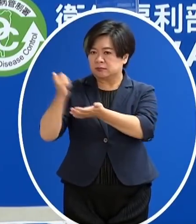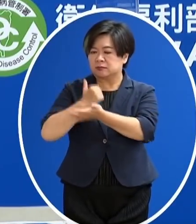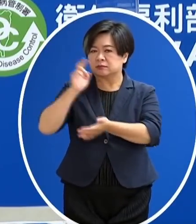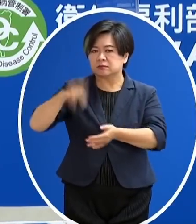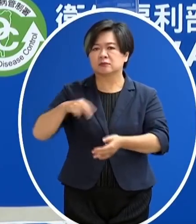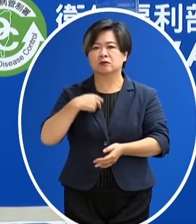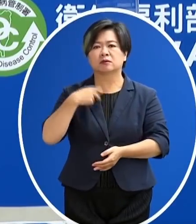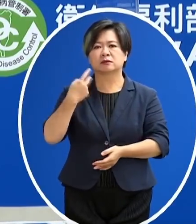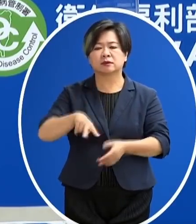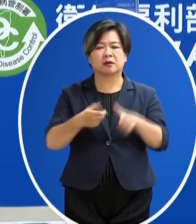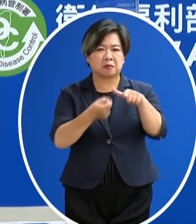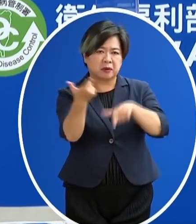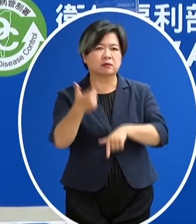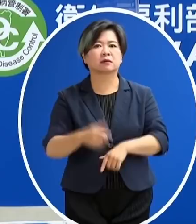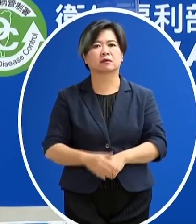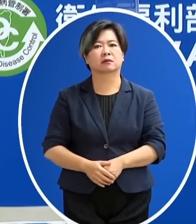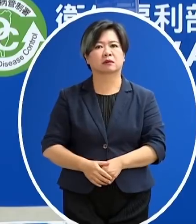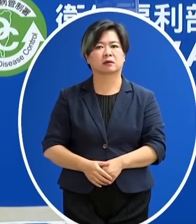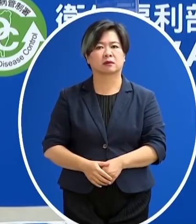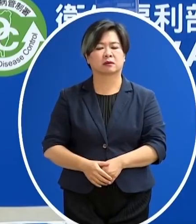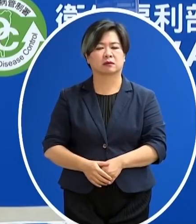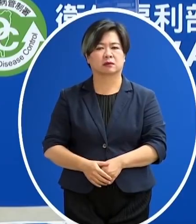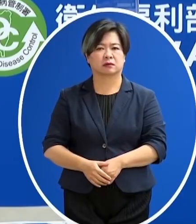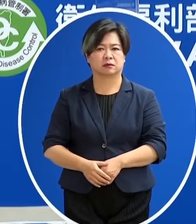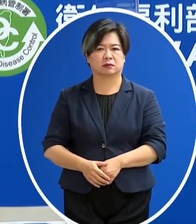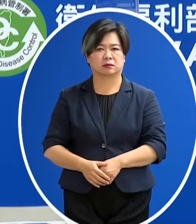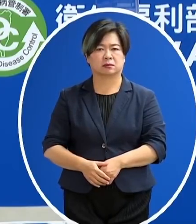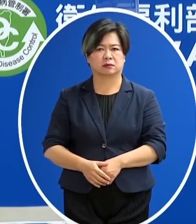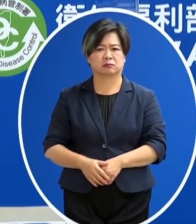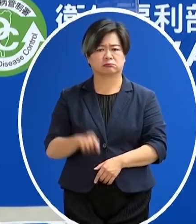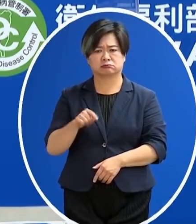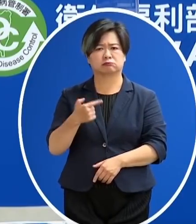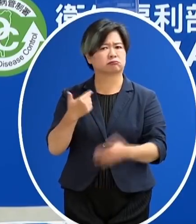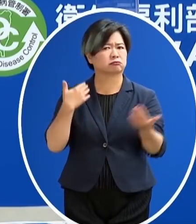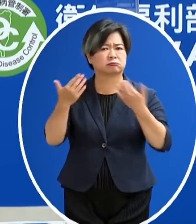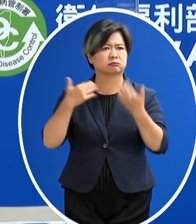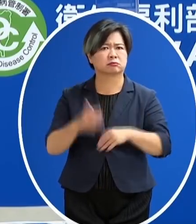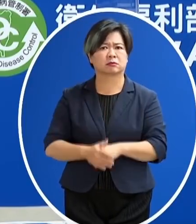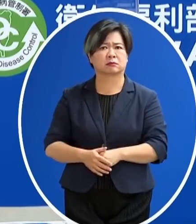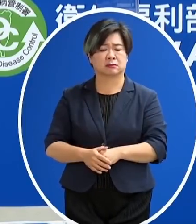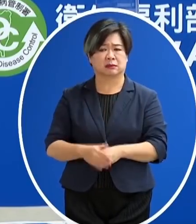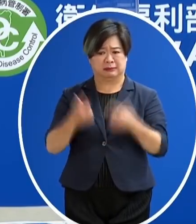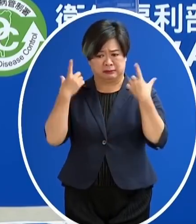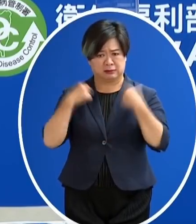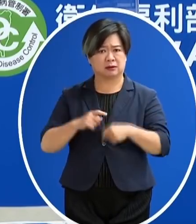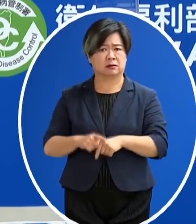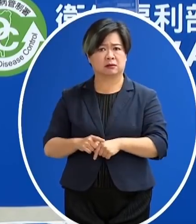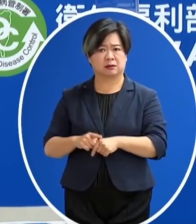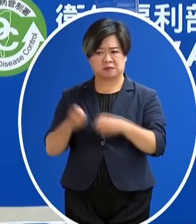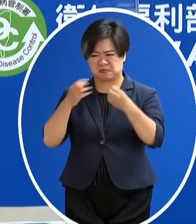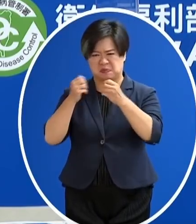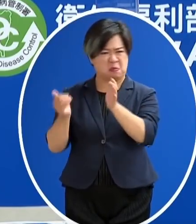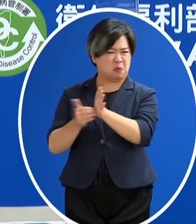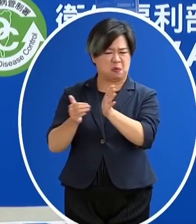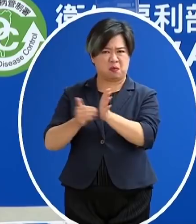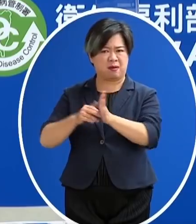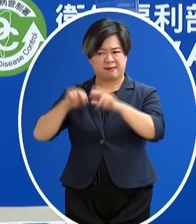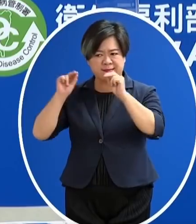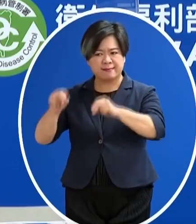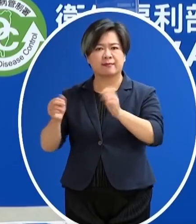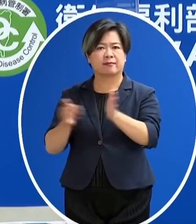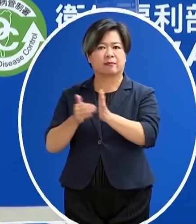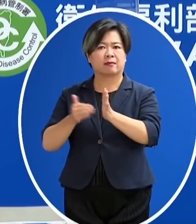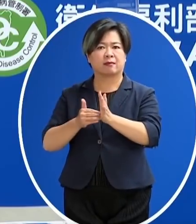我才会跟大家做报告。那这个是很清楚，我们已经把合约都已经敲好了，都已经讲